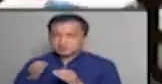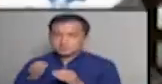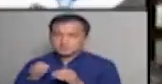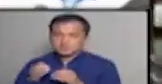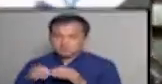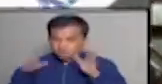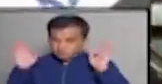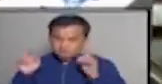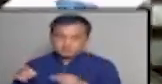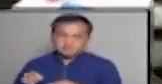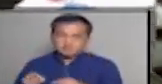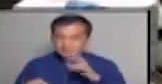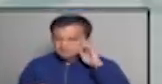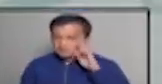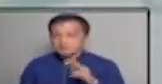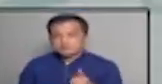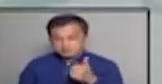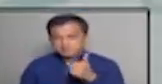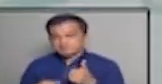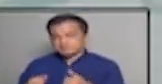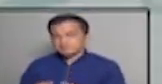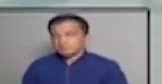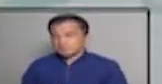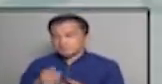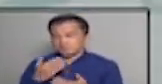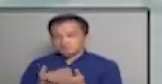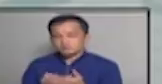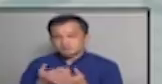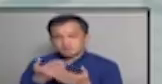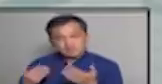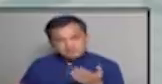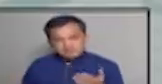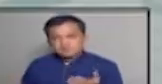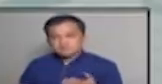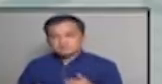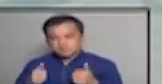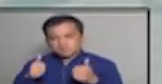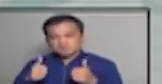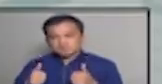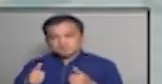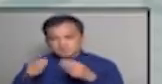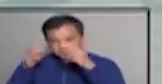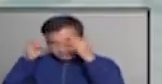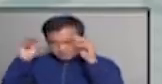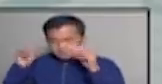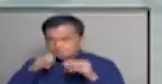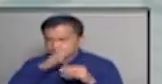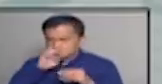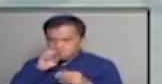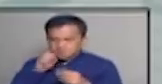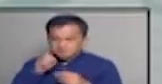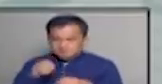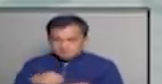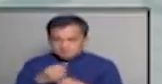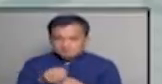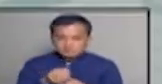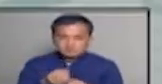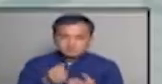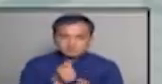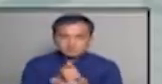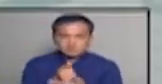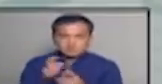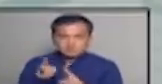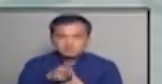ito. Rafi? Oh, malaking bagay din kasi kung si Mayor Estrada ay nag-offer ng tulong dito sa